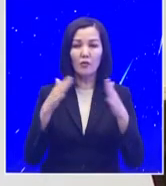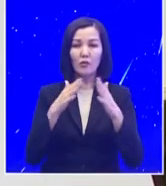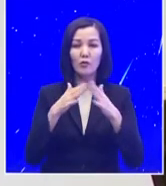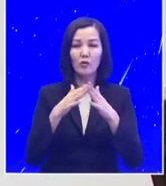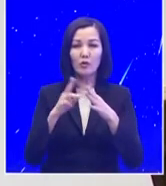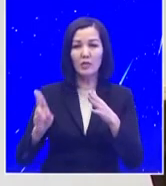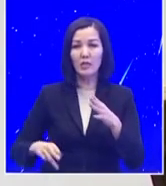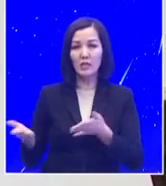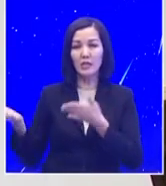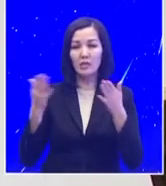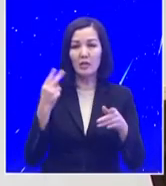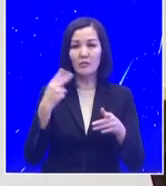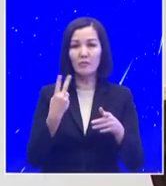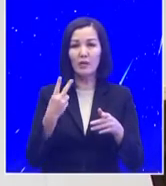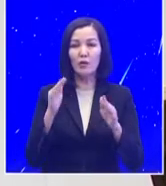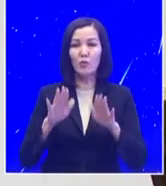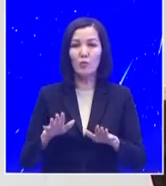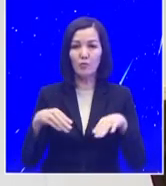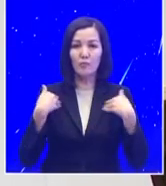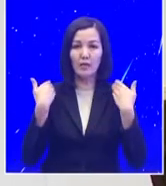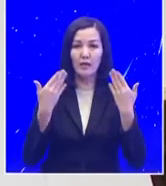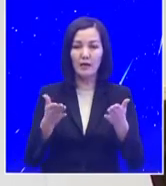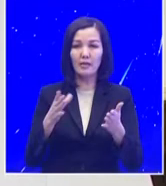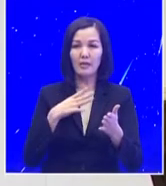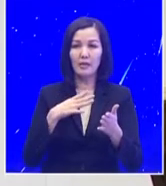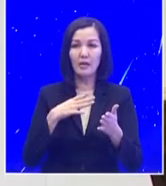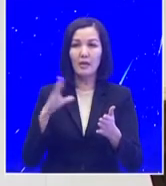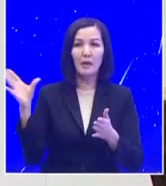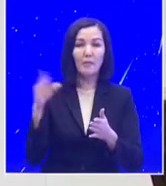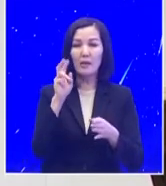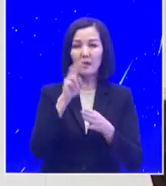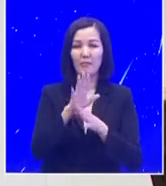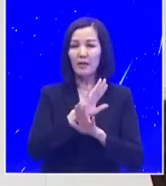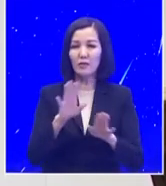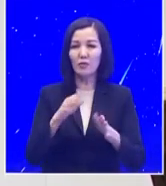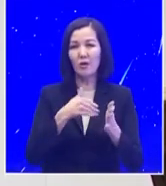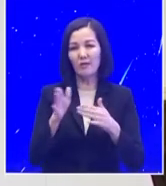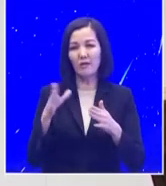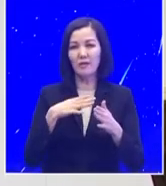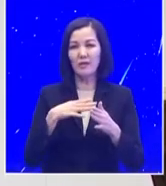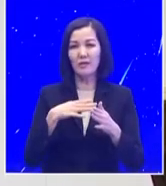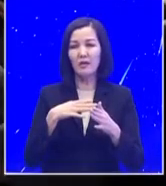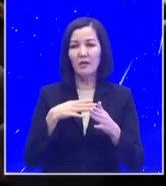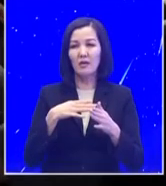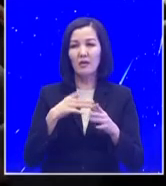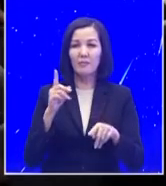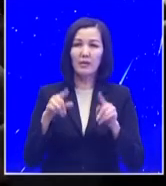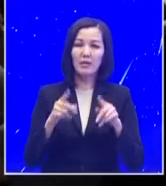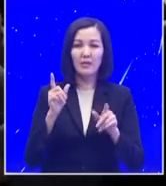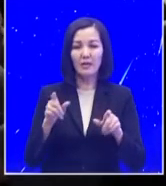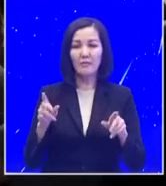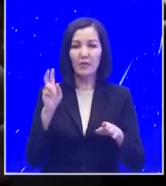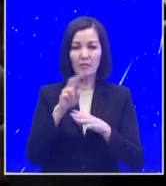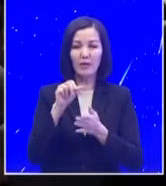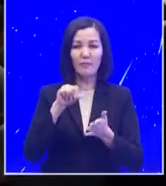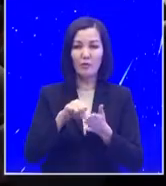орындардан 22 орын предлагат еттік. Оған барлығы бара қойған жоқ. Жартылай барды. Қала әкімінің